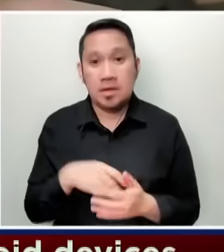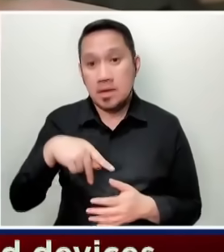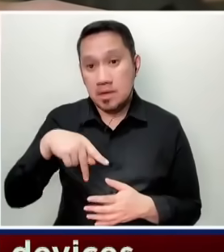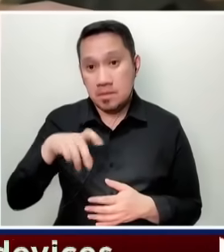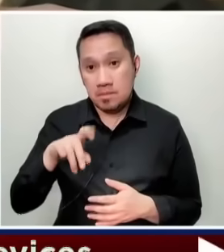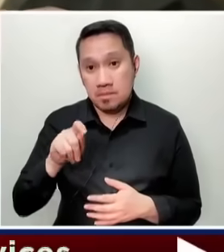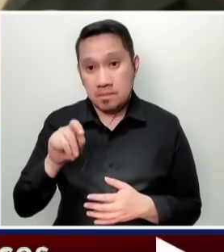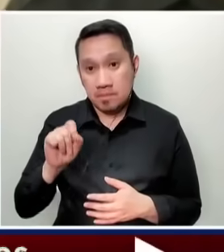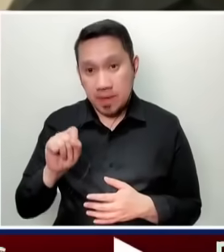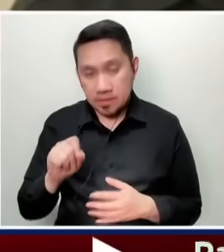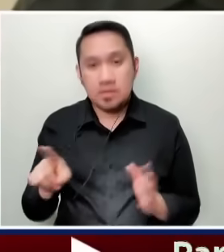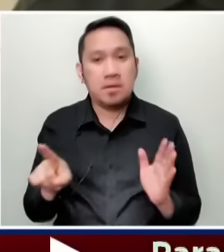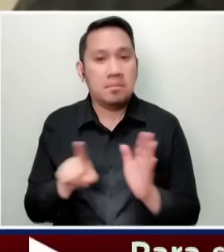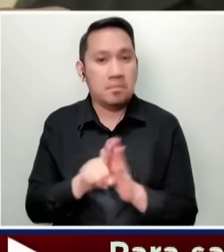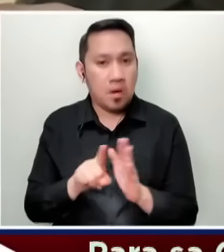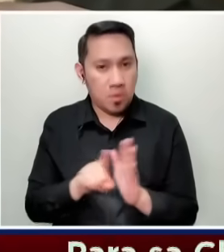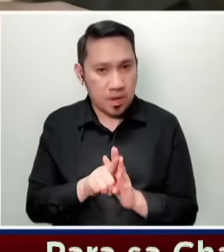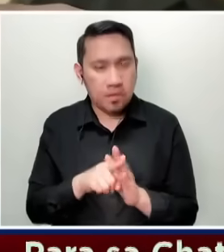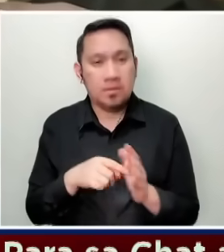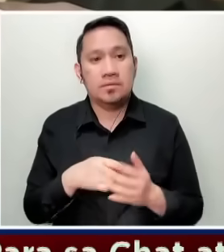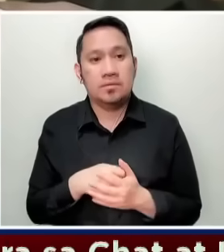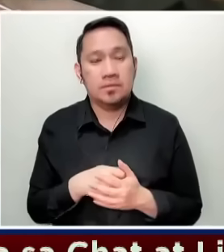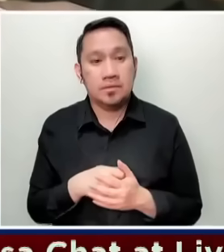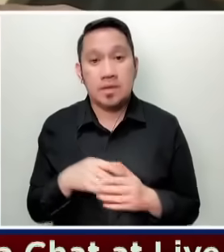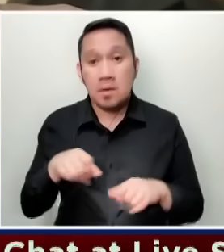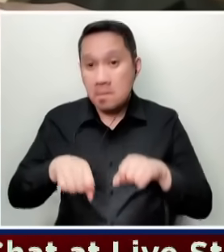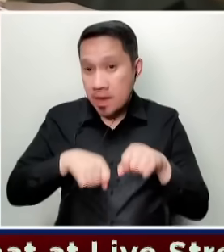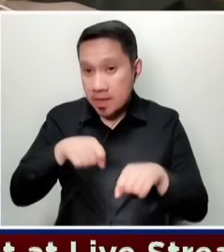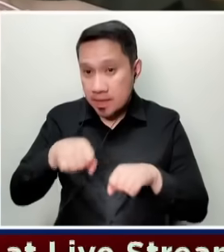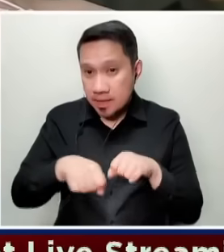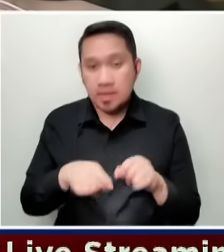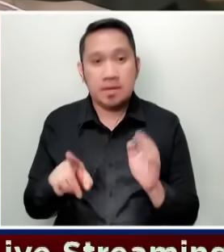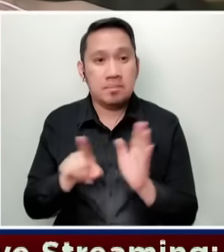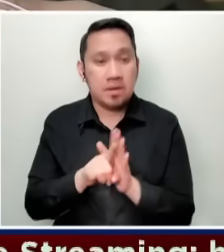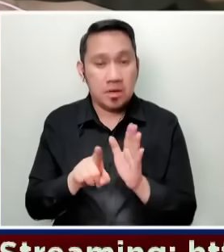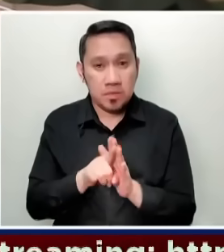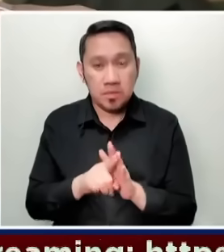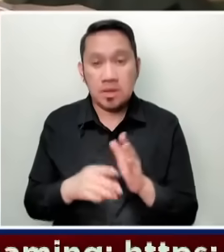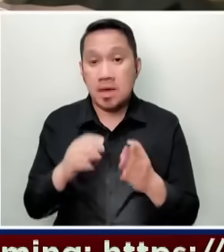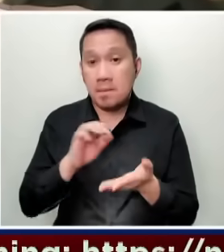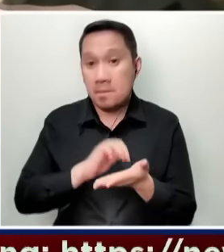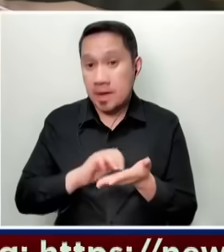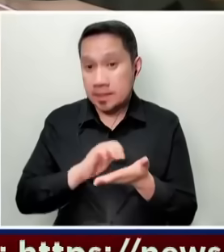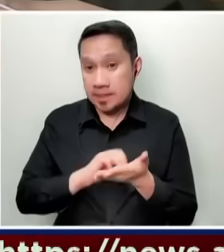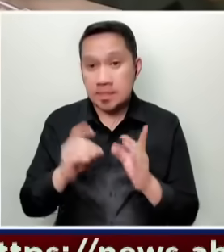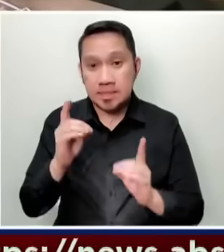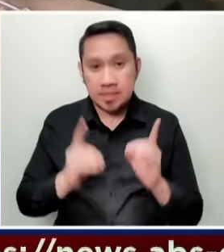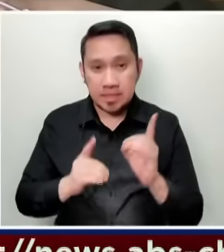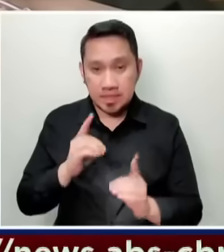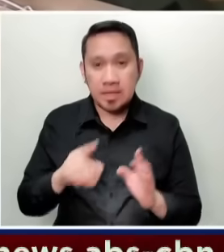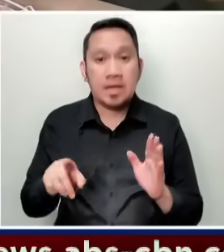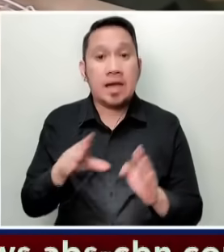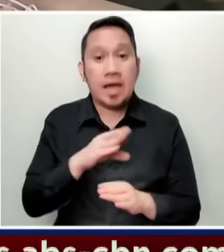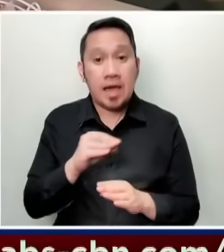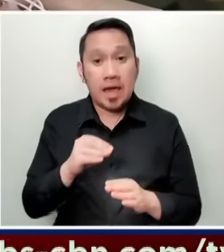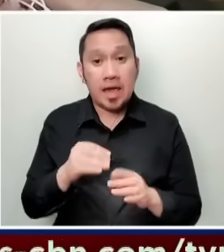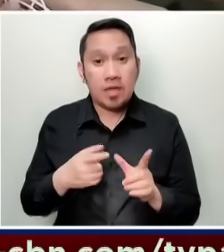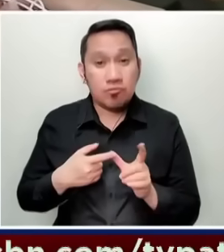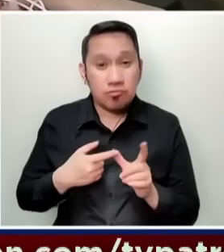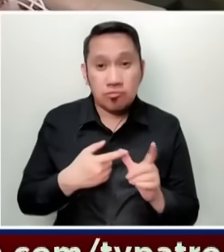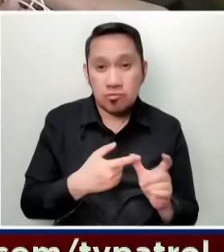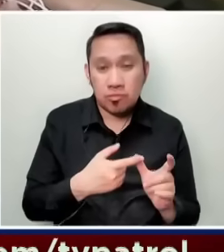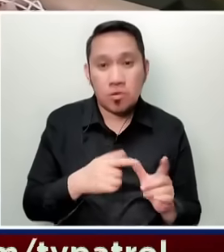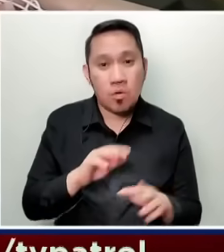bawal dito. Bawal din dito yung biking, practice driving, and yung jogging. And any